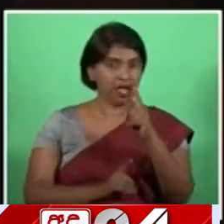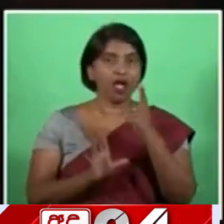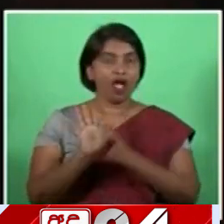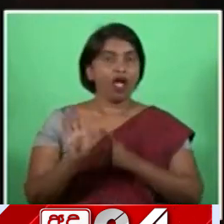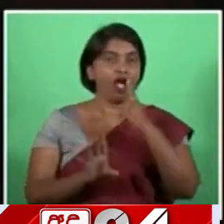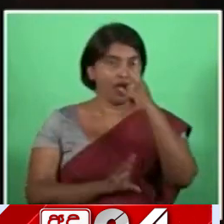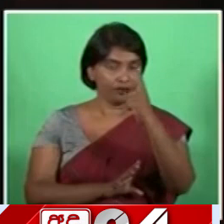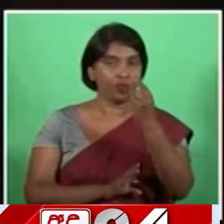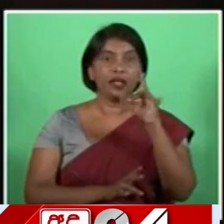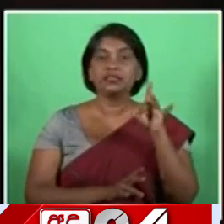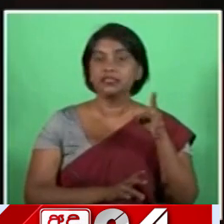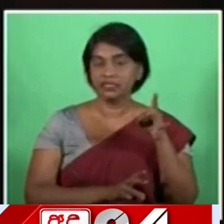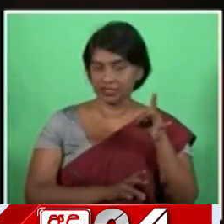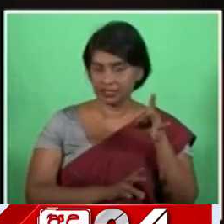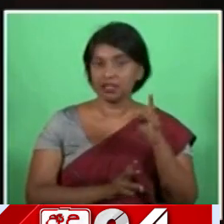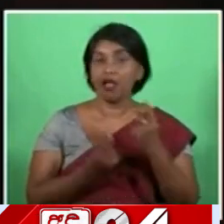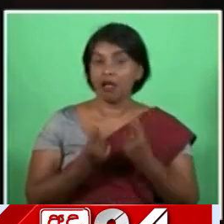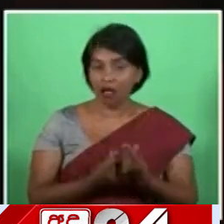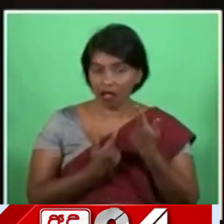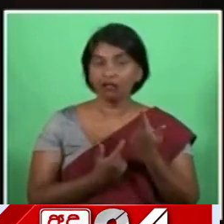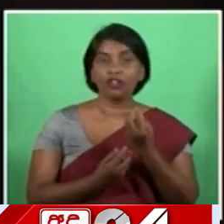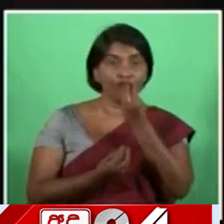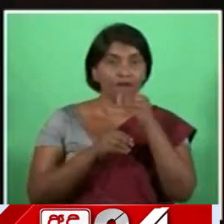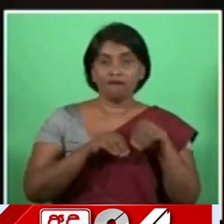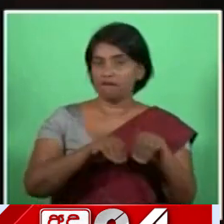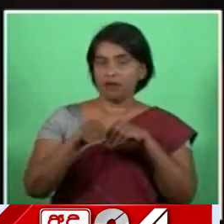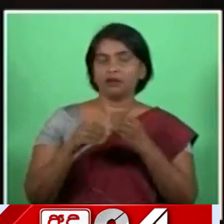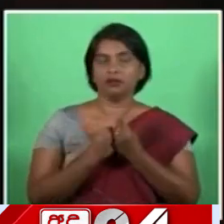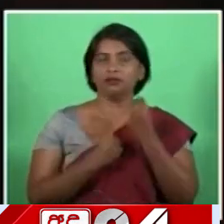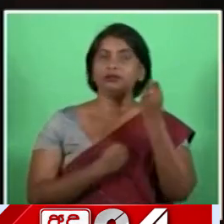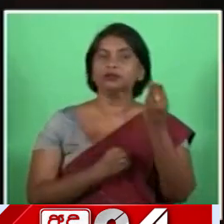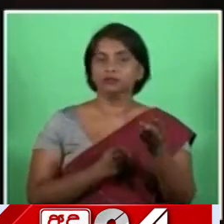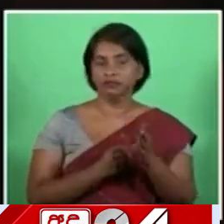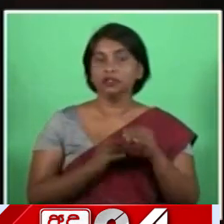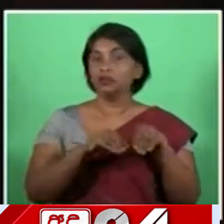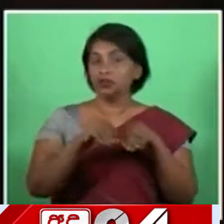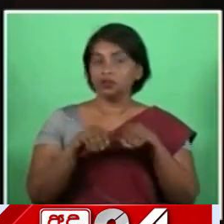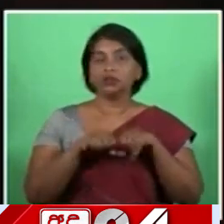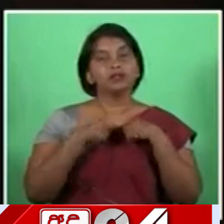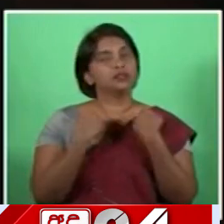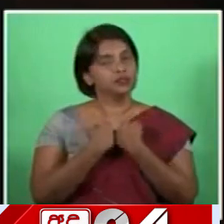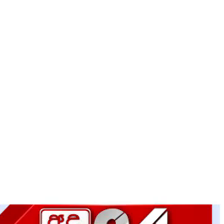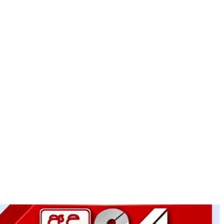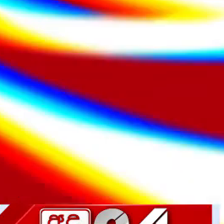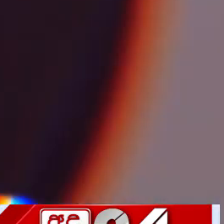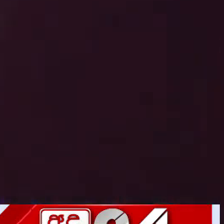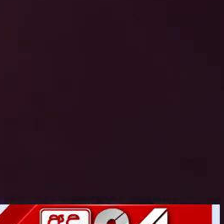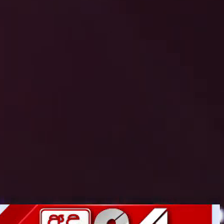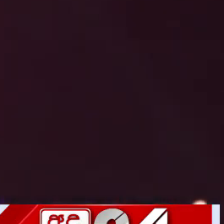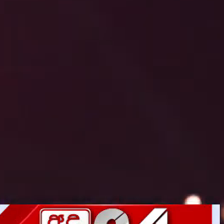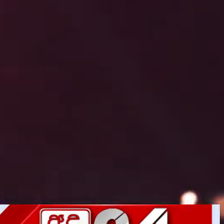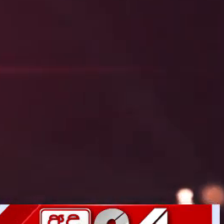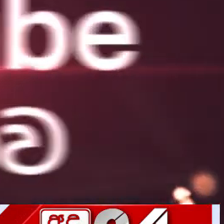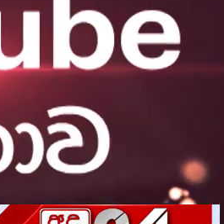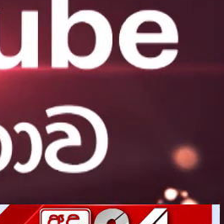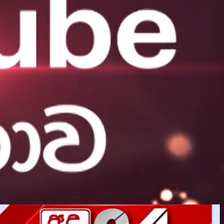අවුරුද්දකට රුපියල් 100ට හදිසි ආහාර භෝග වගාව සඳහා ලබා දෙන්න කියලා ගොවි සංවිධානවලට